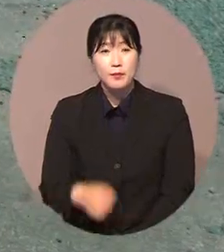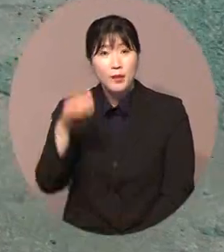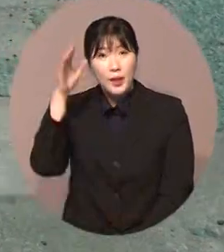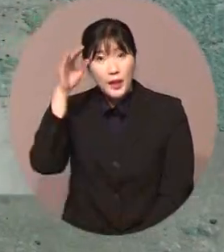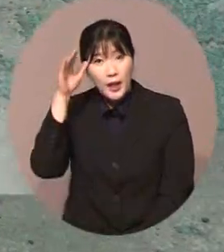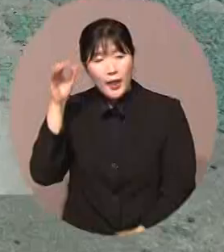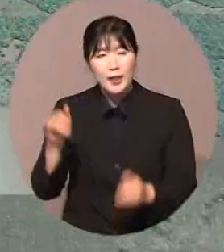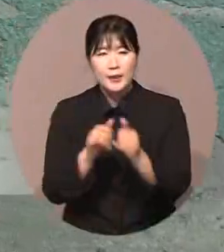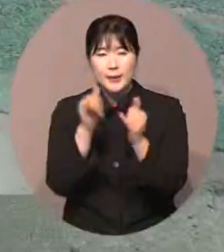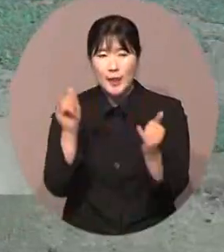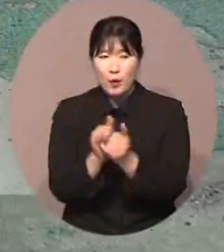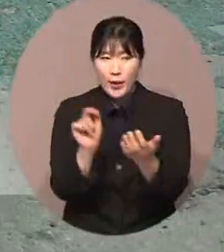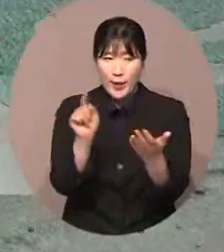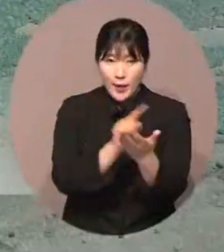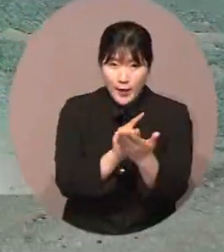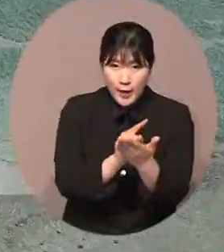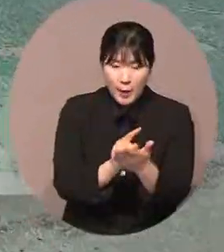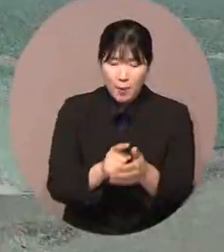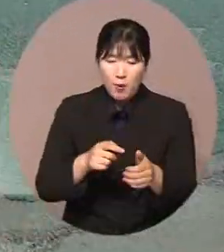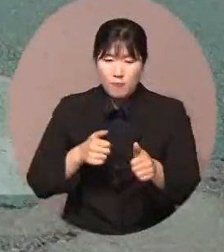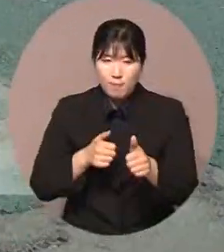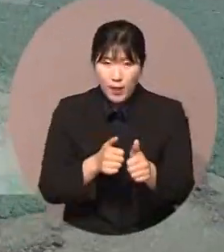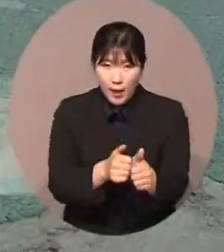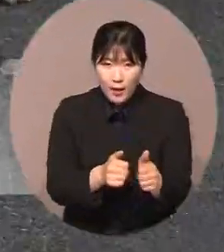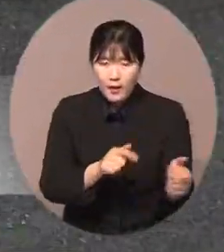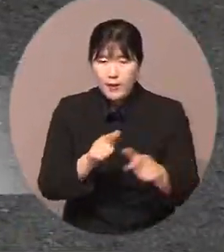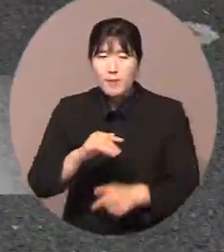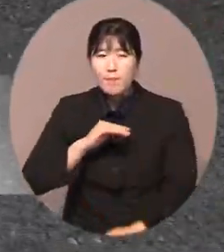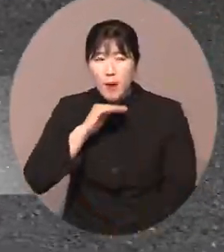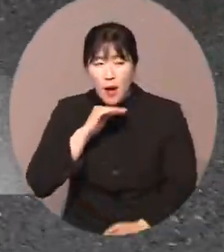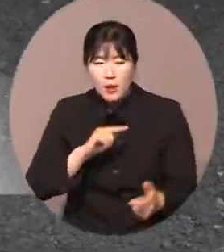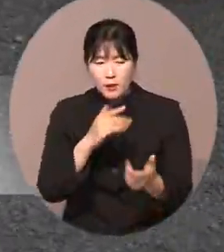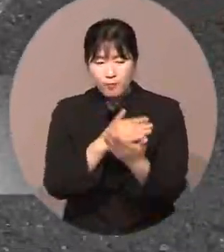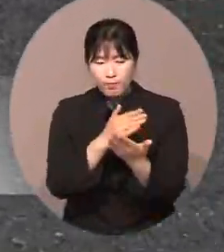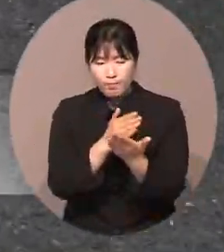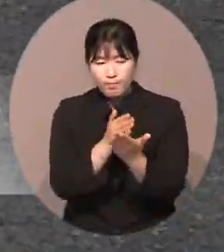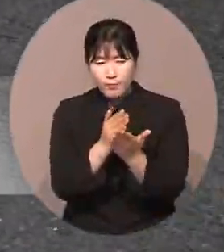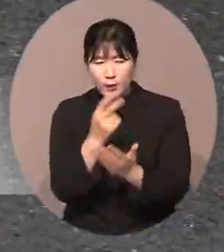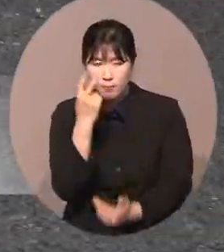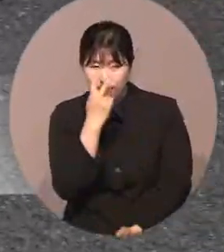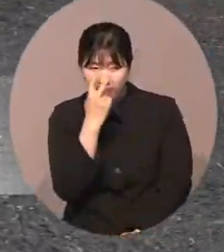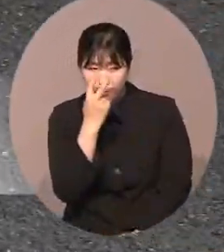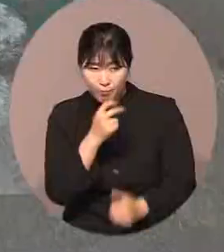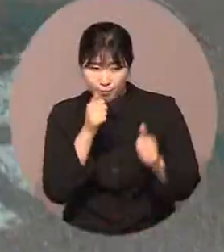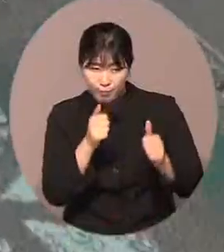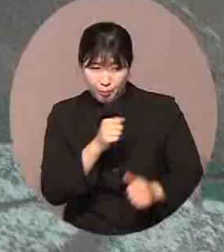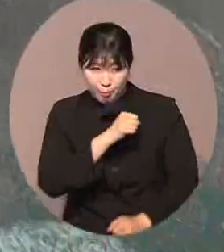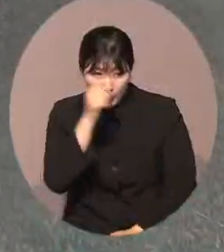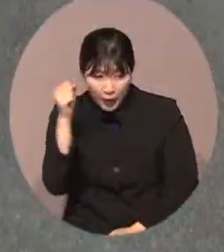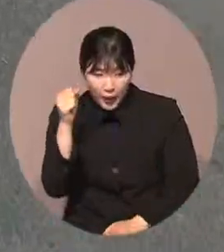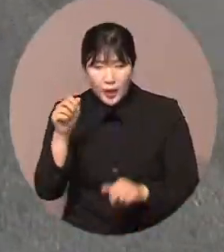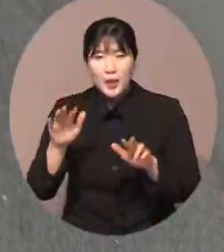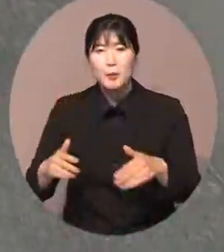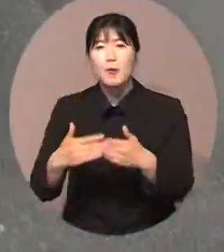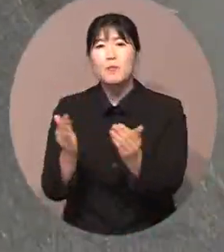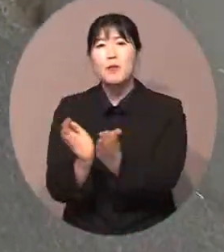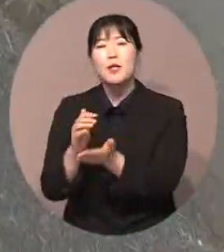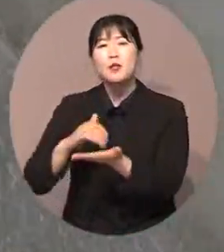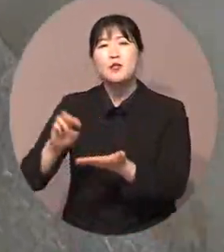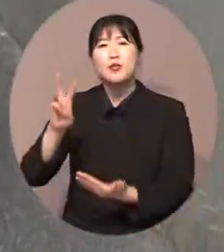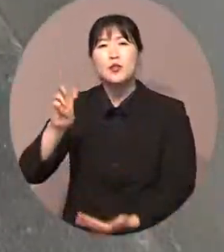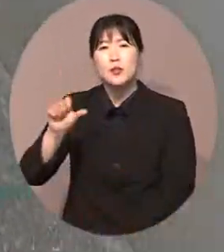반려견의 사회화 여부와 따라 걷기, 기다리기 등의 명령을 잘 따르는지를 확인하는 전문가 심사를 거쳐 35개